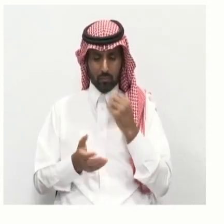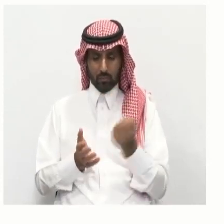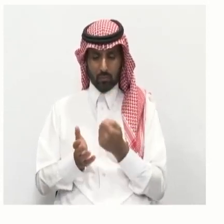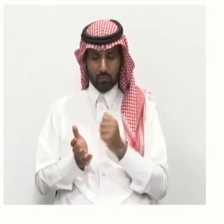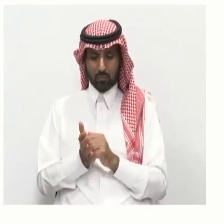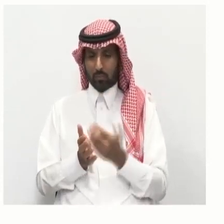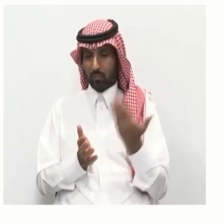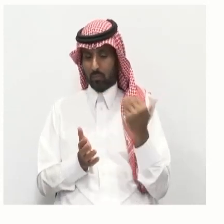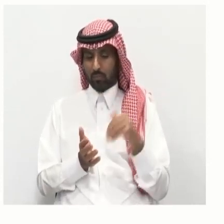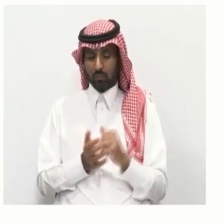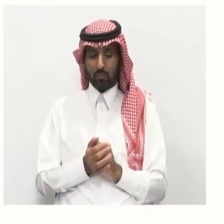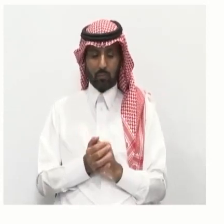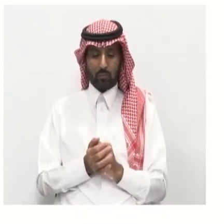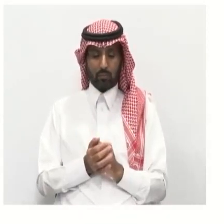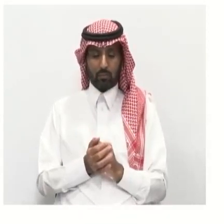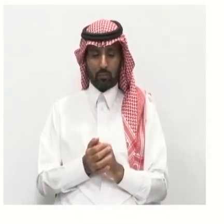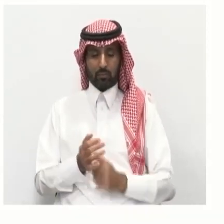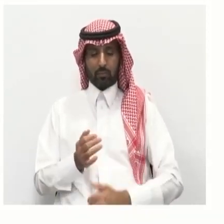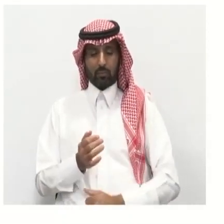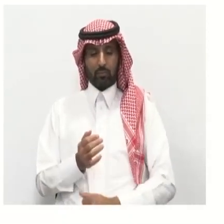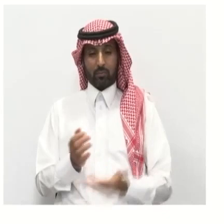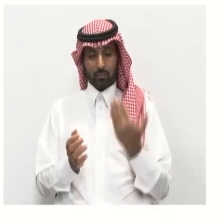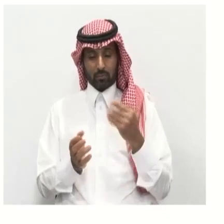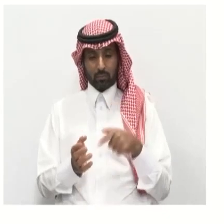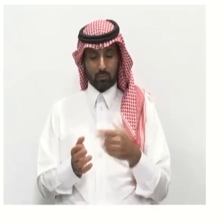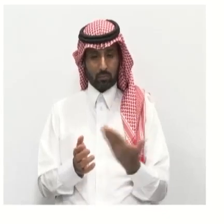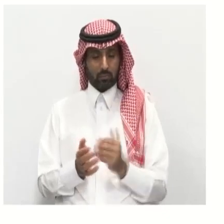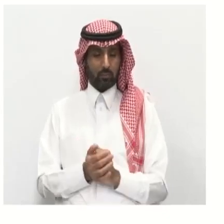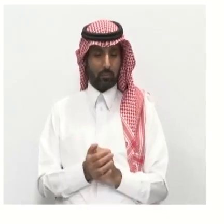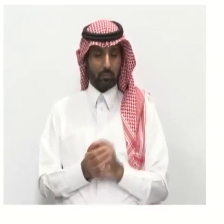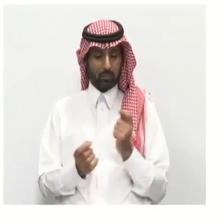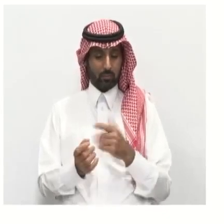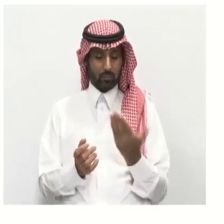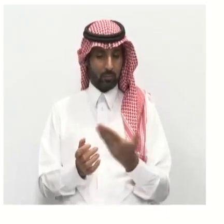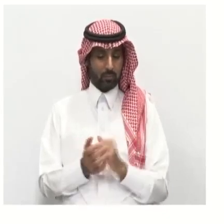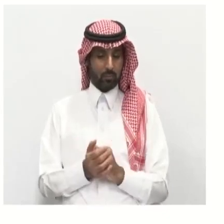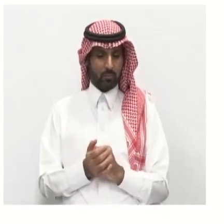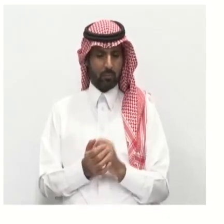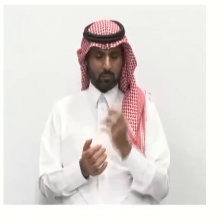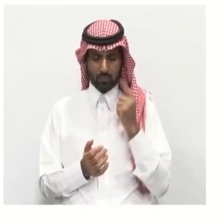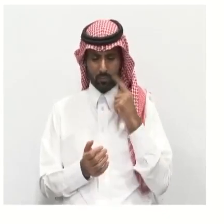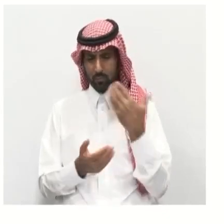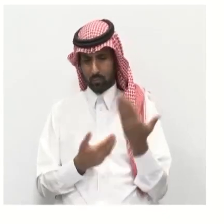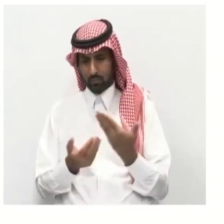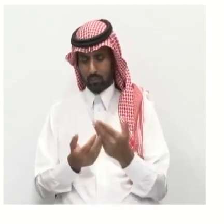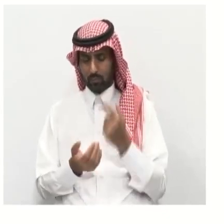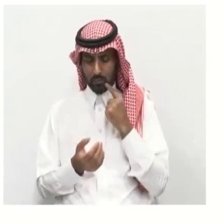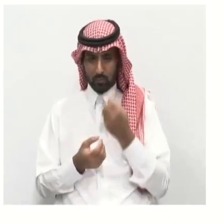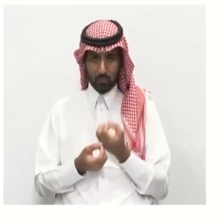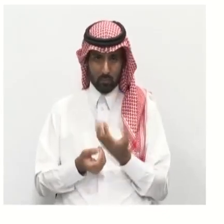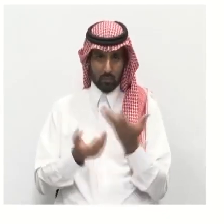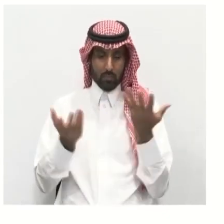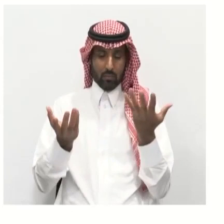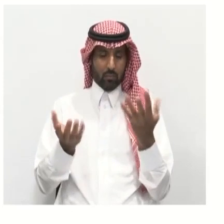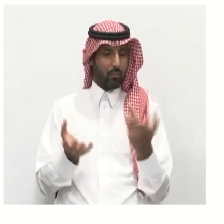للدرس السابق في درسنا اليوم ان شاء الله سوف نحقق الاهداف اللي هو درس تفاعل تكون غاز